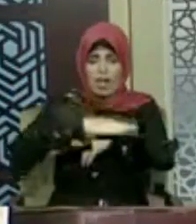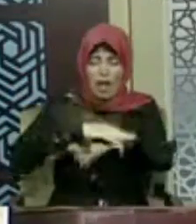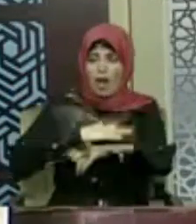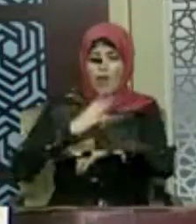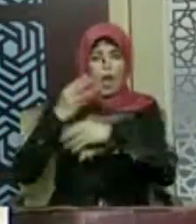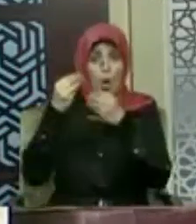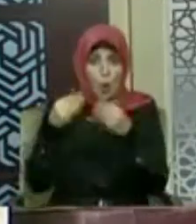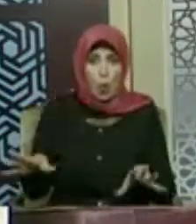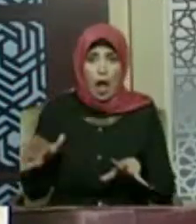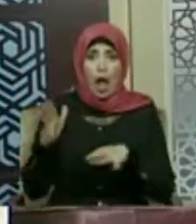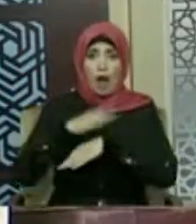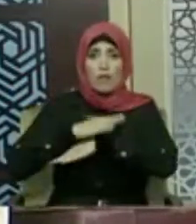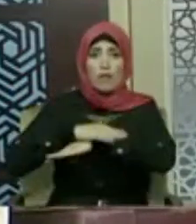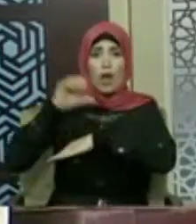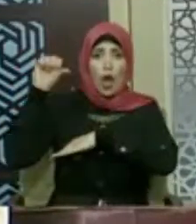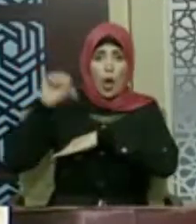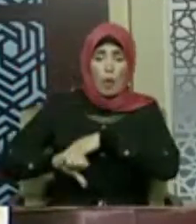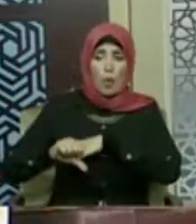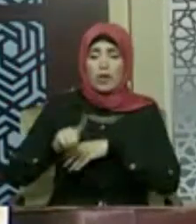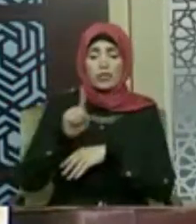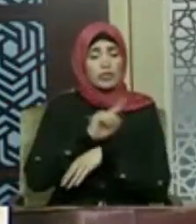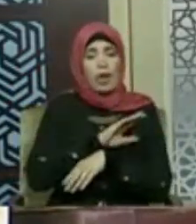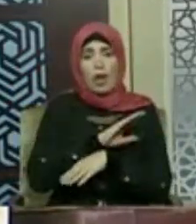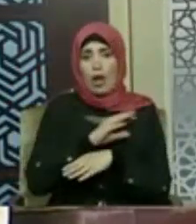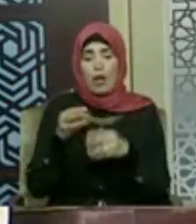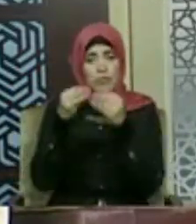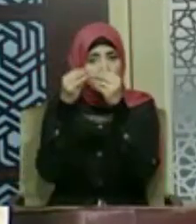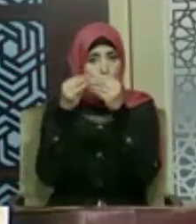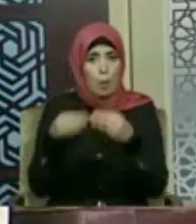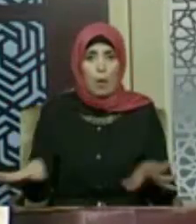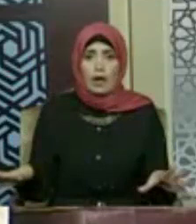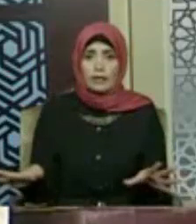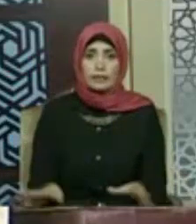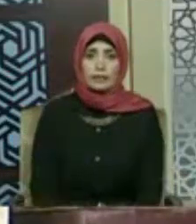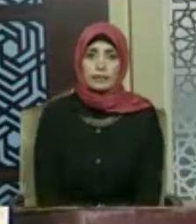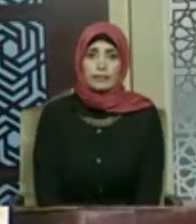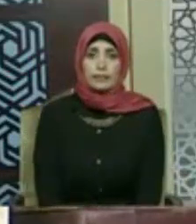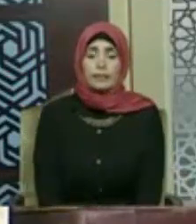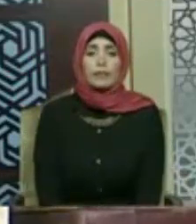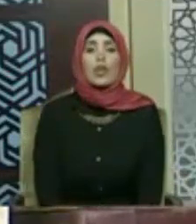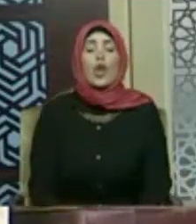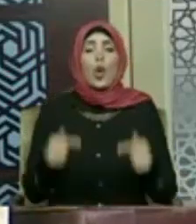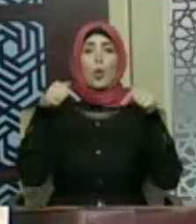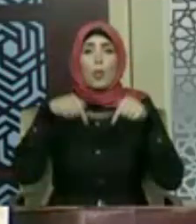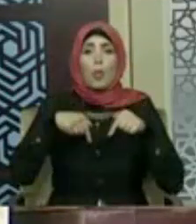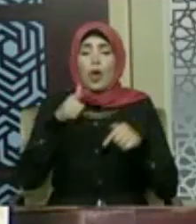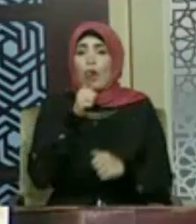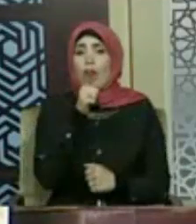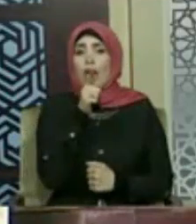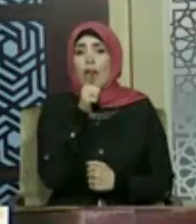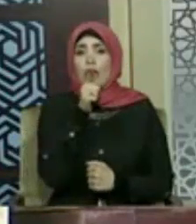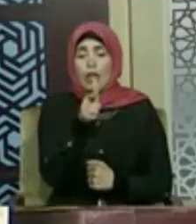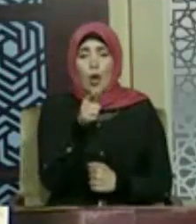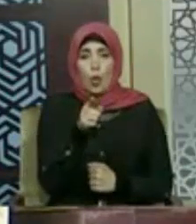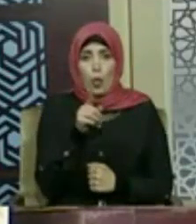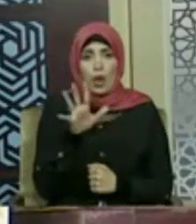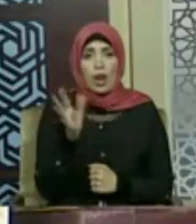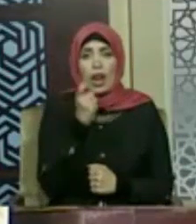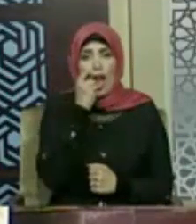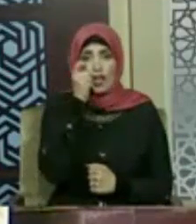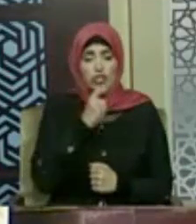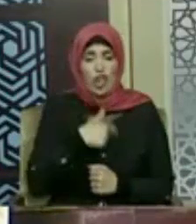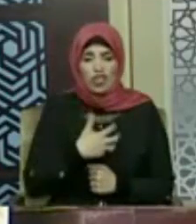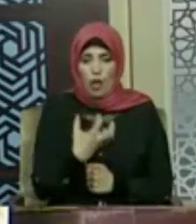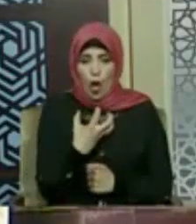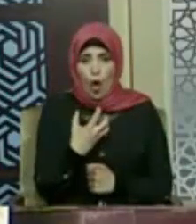عليهم مأتما وعويلا. وهنا نقول للقاصي والداني: نعمل